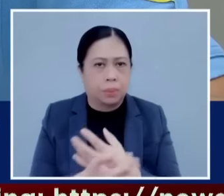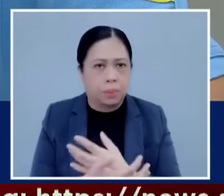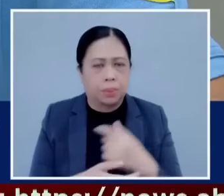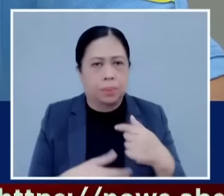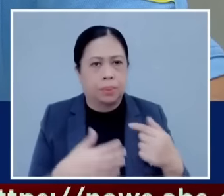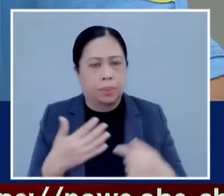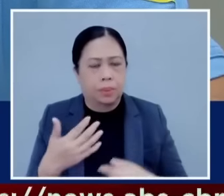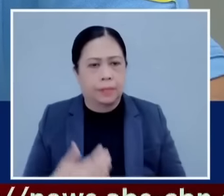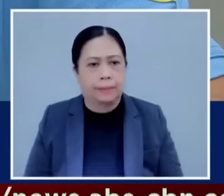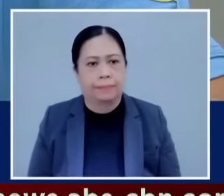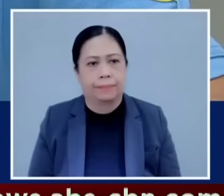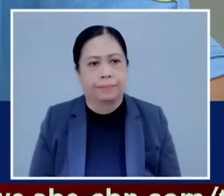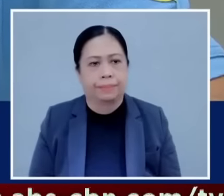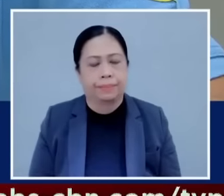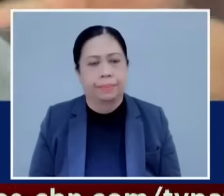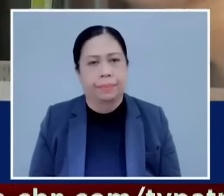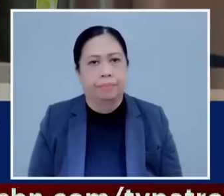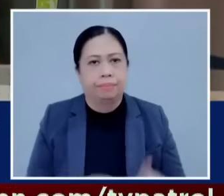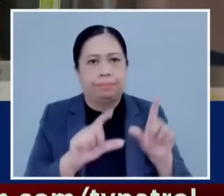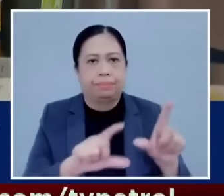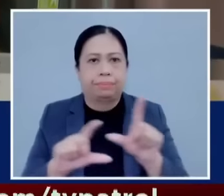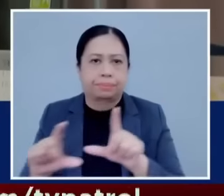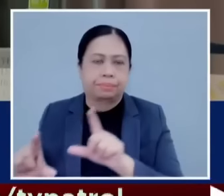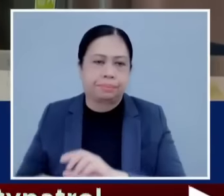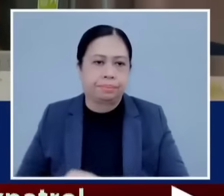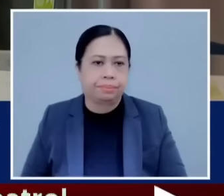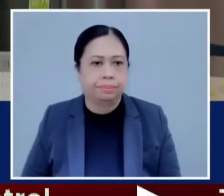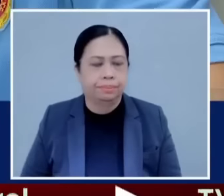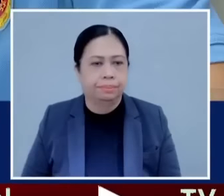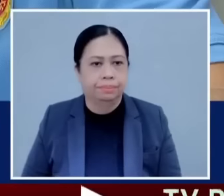ang kakaharaping kaso ng mga suspek.